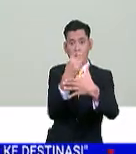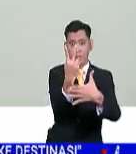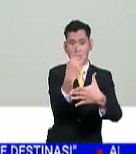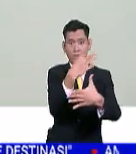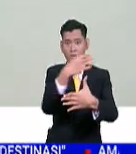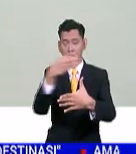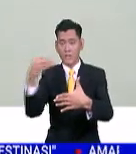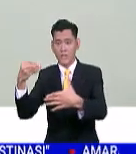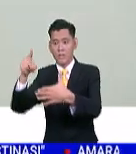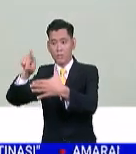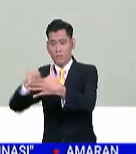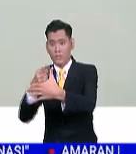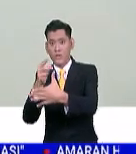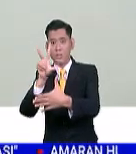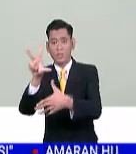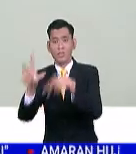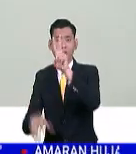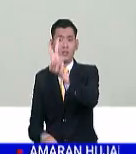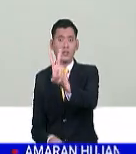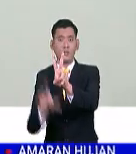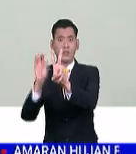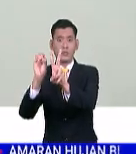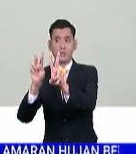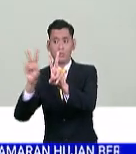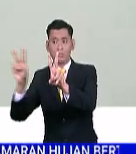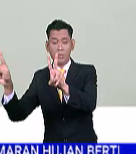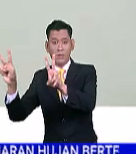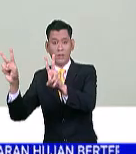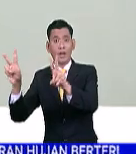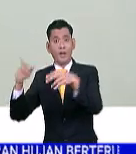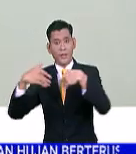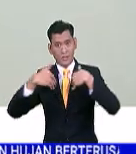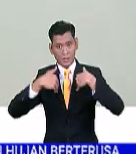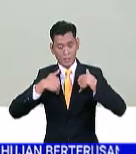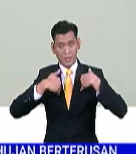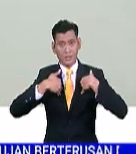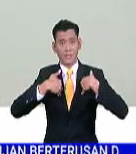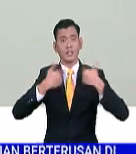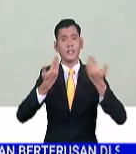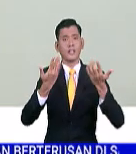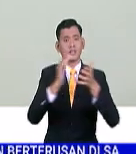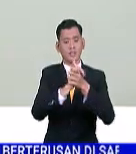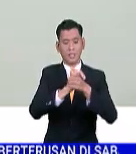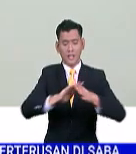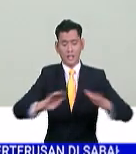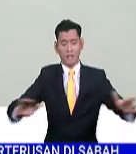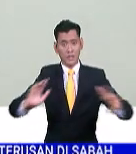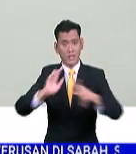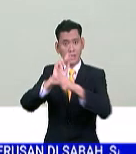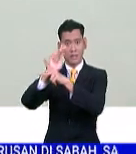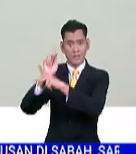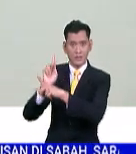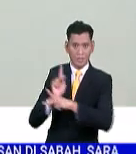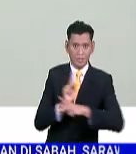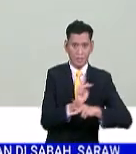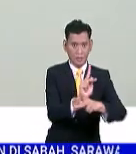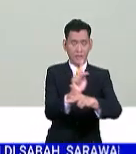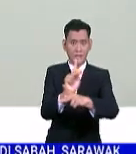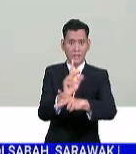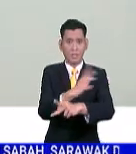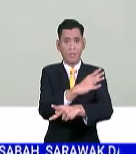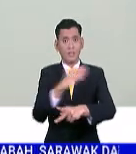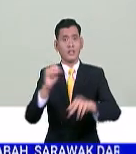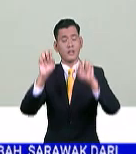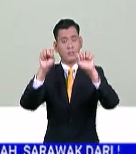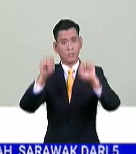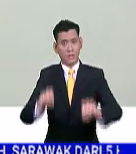Mac 2022 akan berada dalam keadaan yang terlindung dan juga mereka